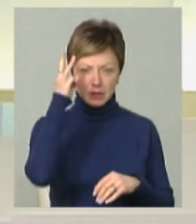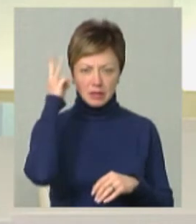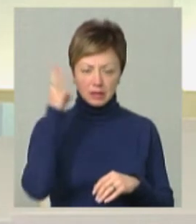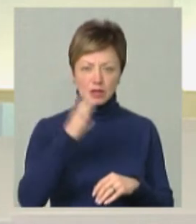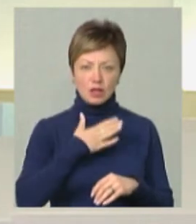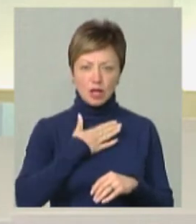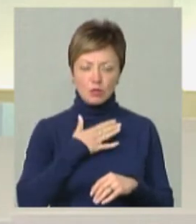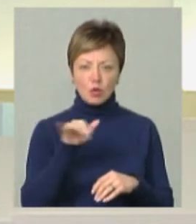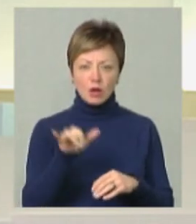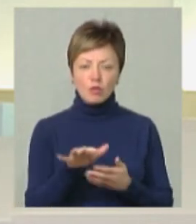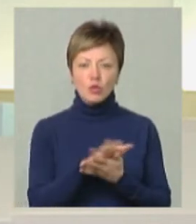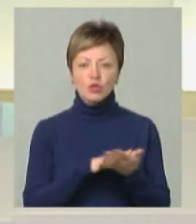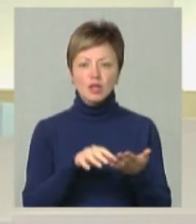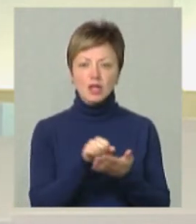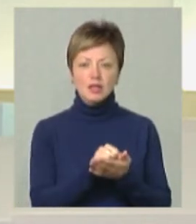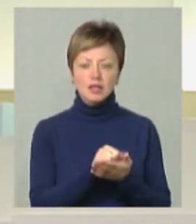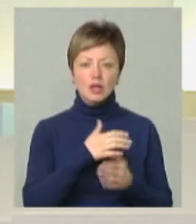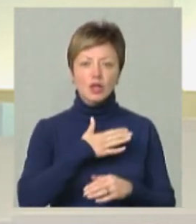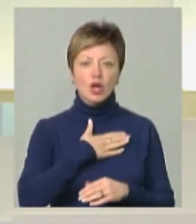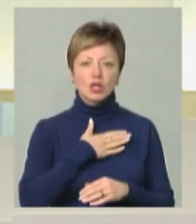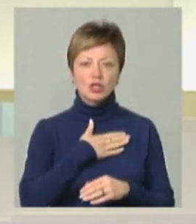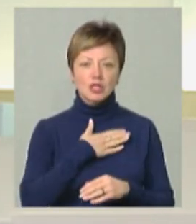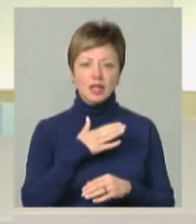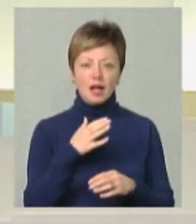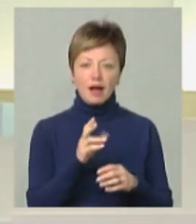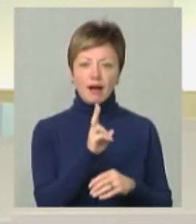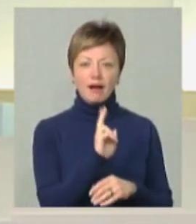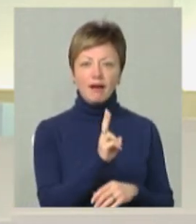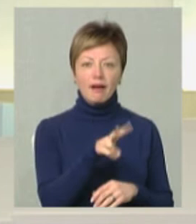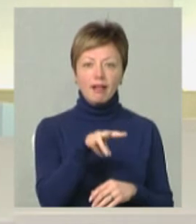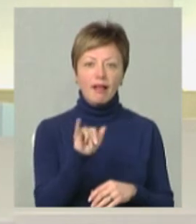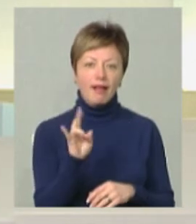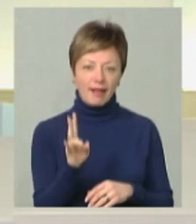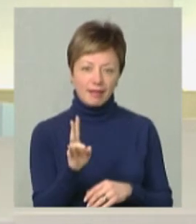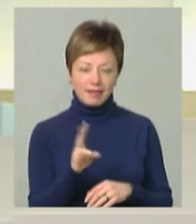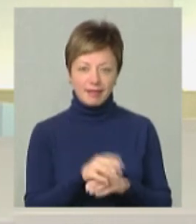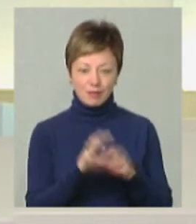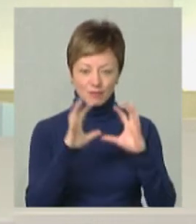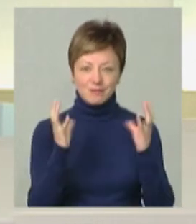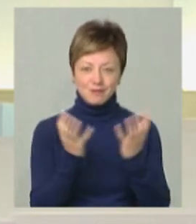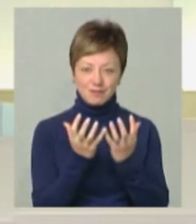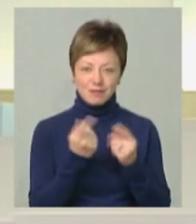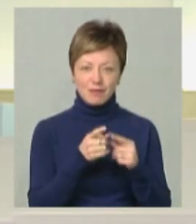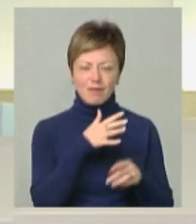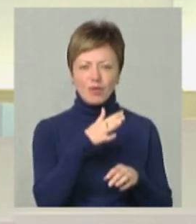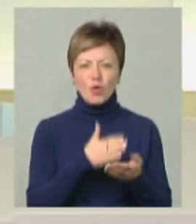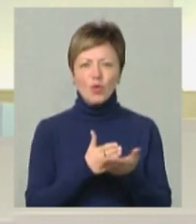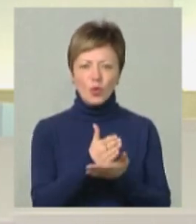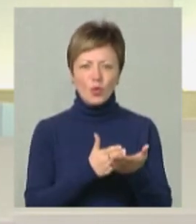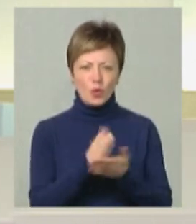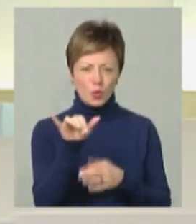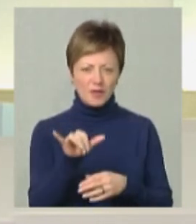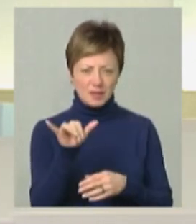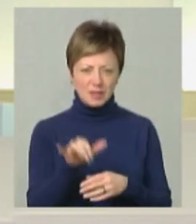зокрема, нашим університетом, пошкодила наші кулясті клени, які були певною візитівкою нашого університету впродовж 40 років. Вони